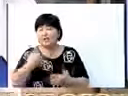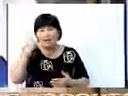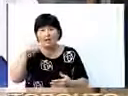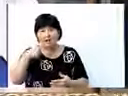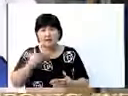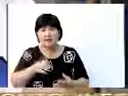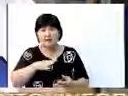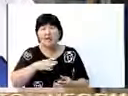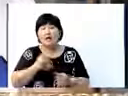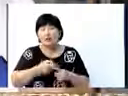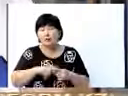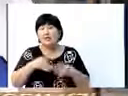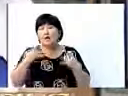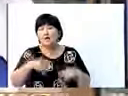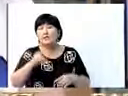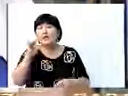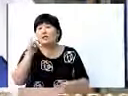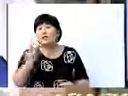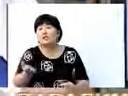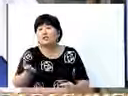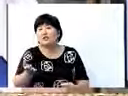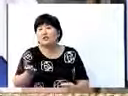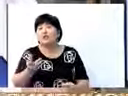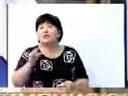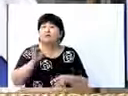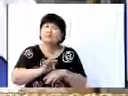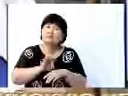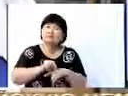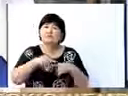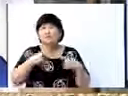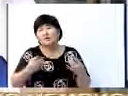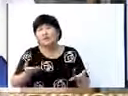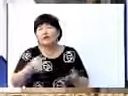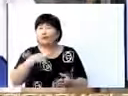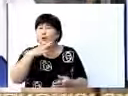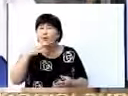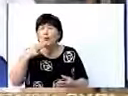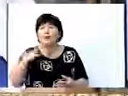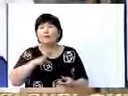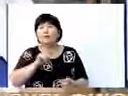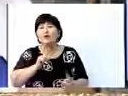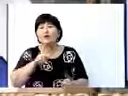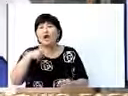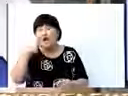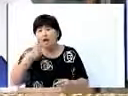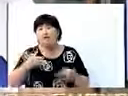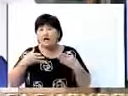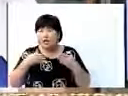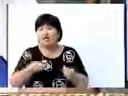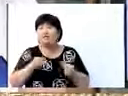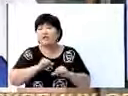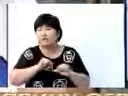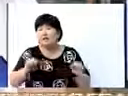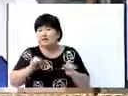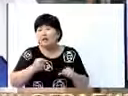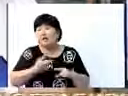потому что рожаются дети с патологиями, и многие бывает, что отговаривают от